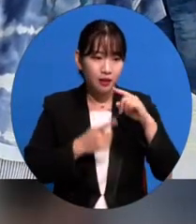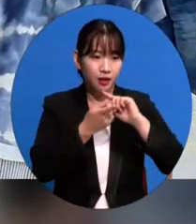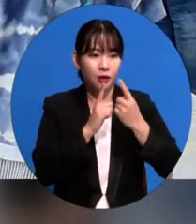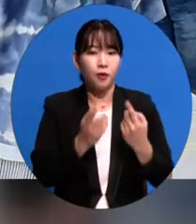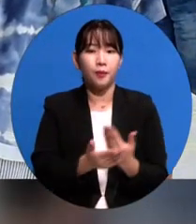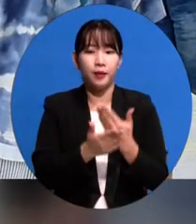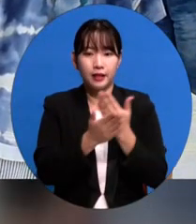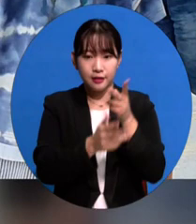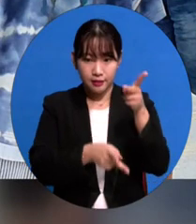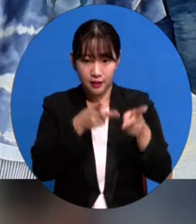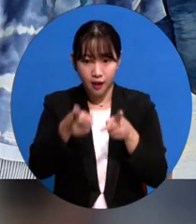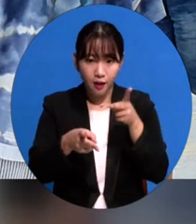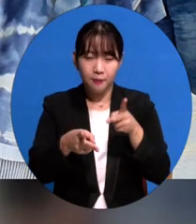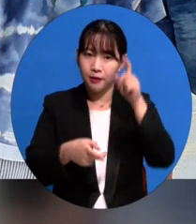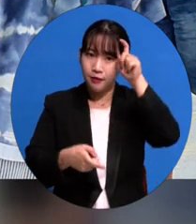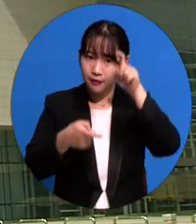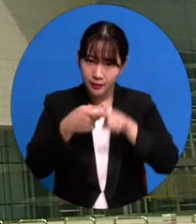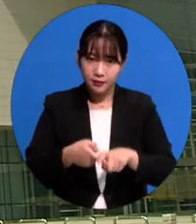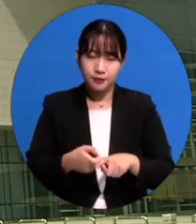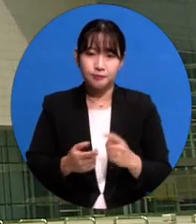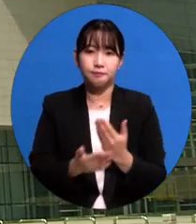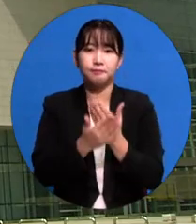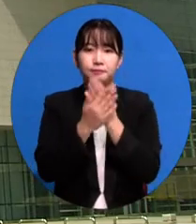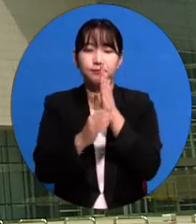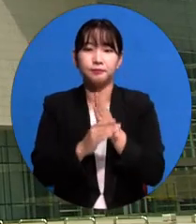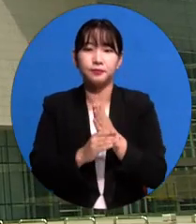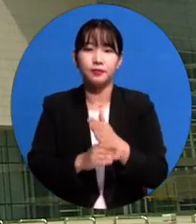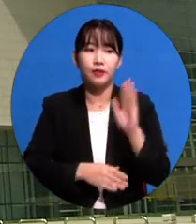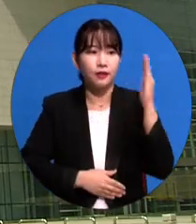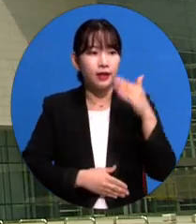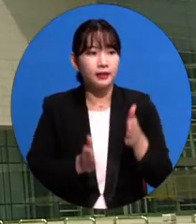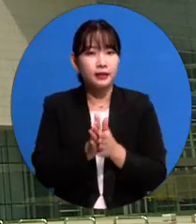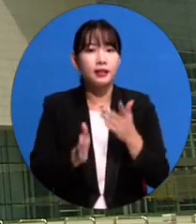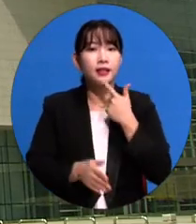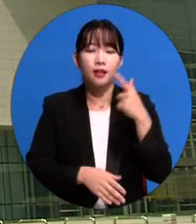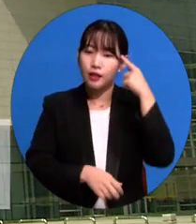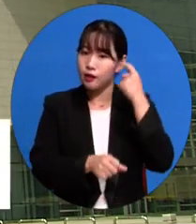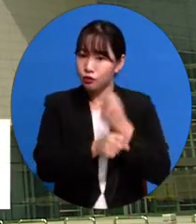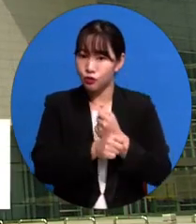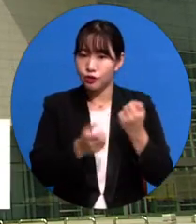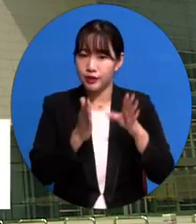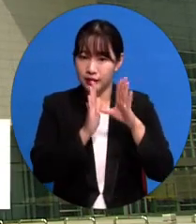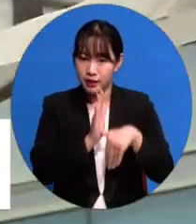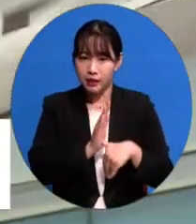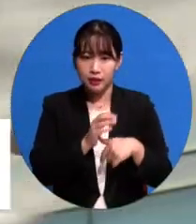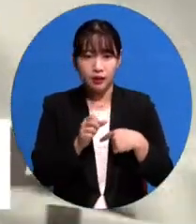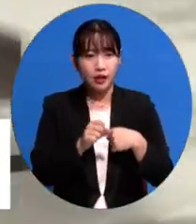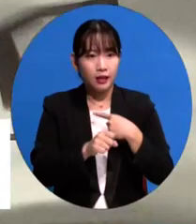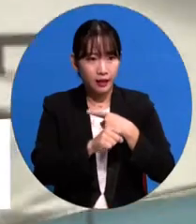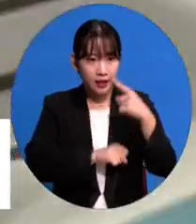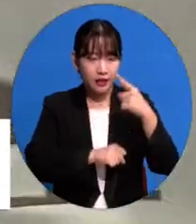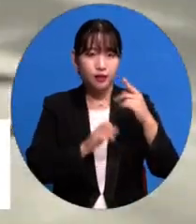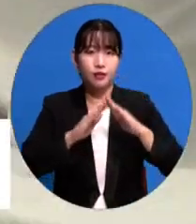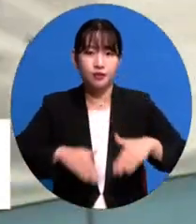사업으로 관심도 높아지고 있습니다. 최근 실시한 연구 영역에서도 내년 첫해